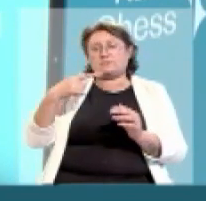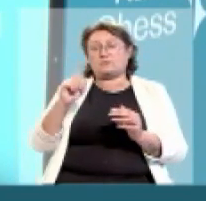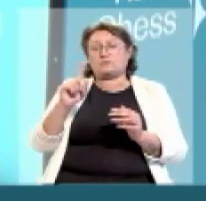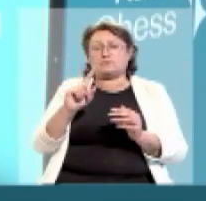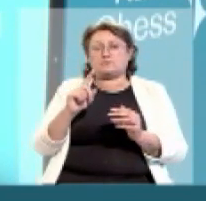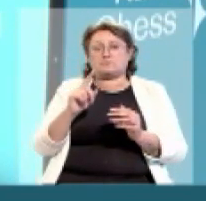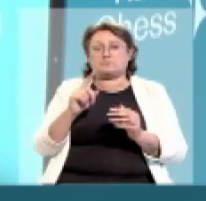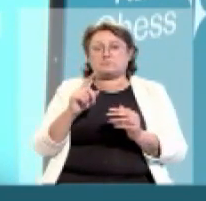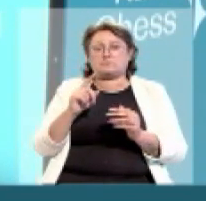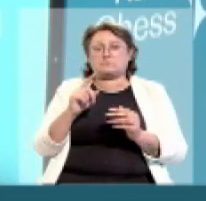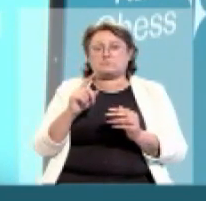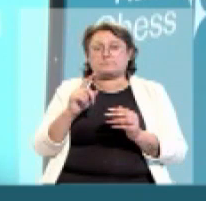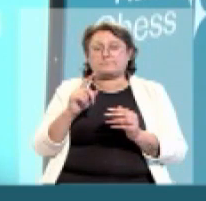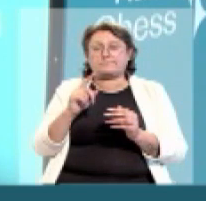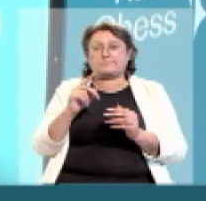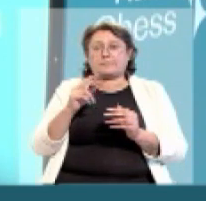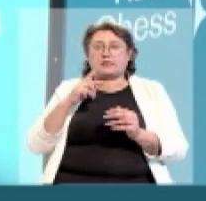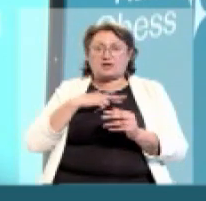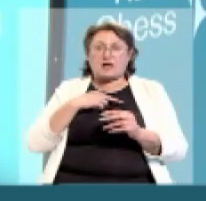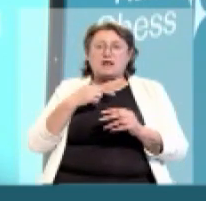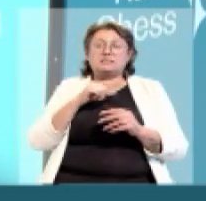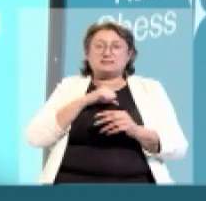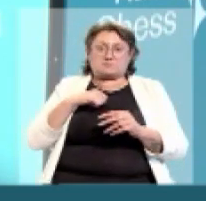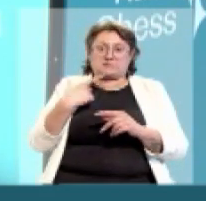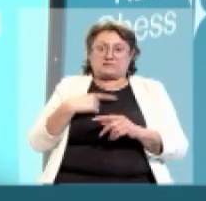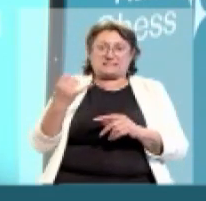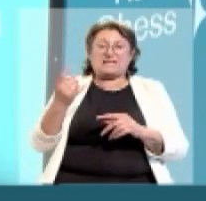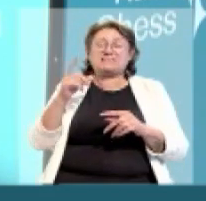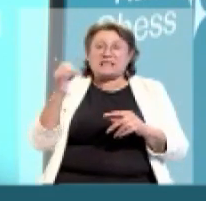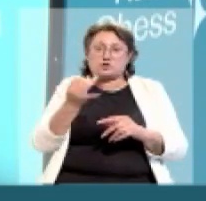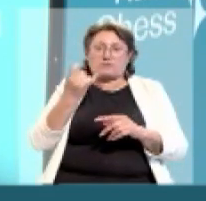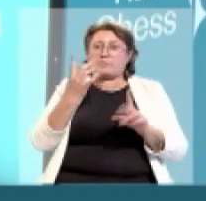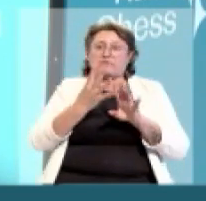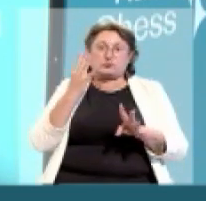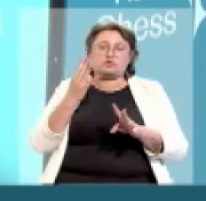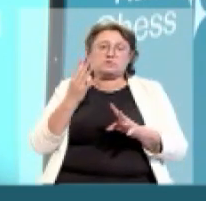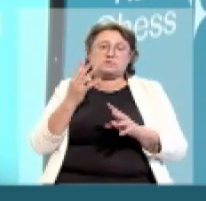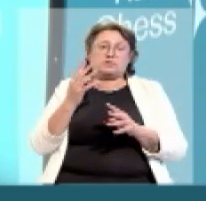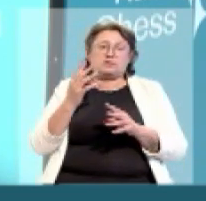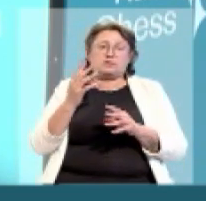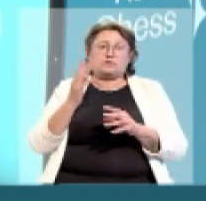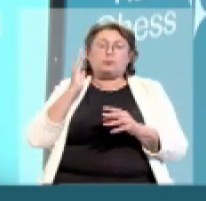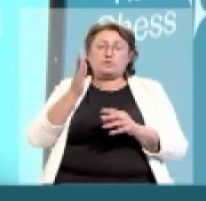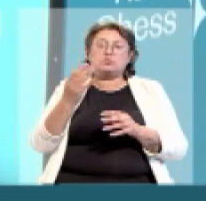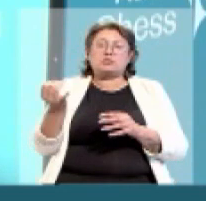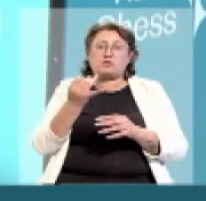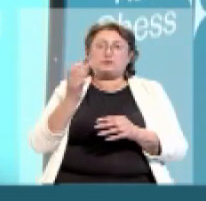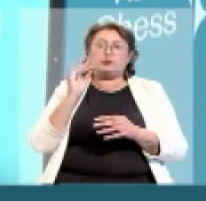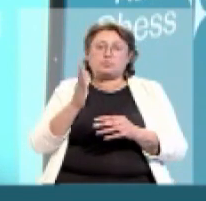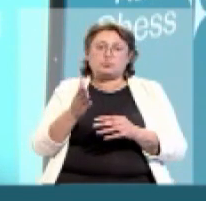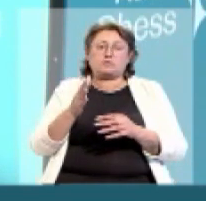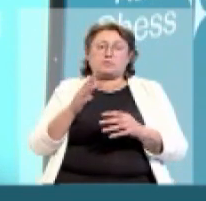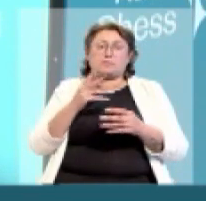вот, что я в этом заинтересован. В первую очередь буду заинтересован и